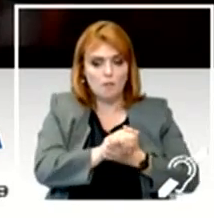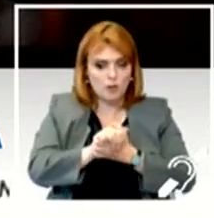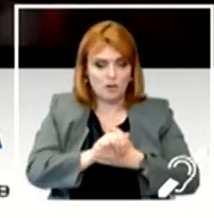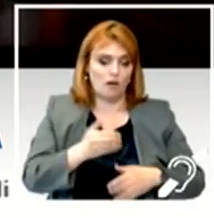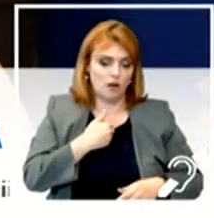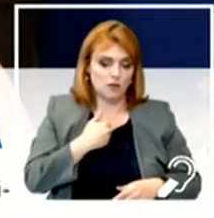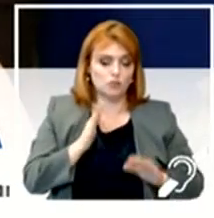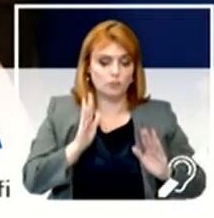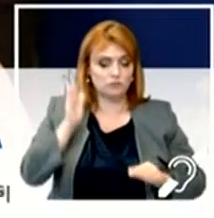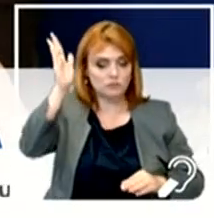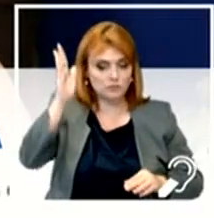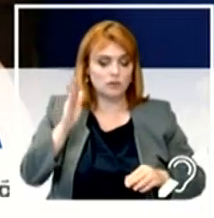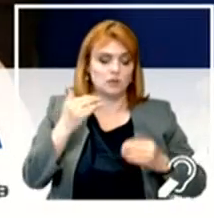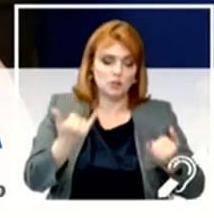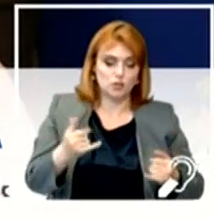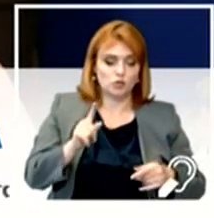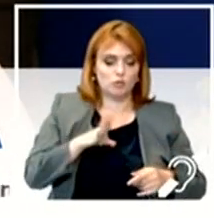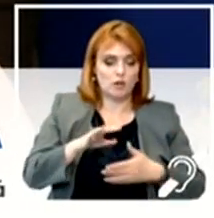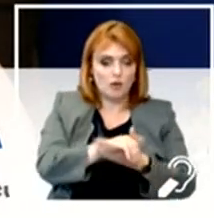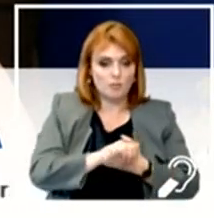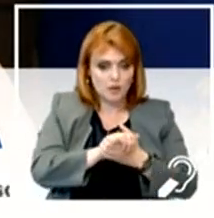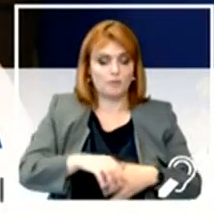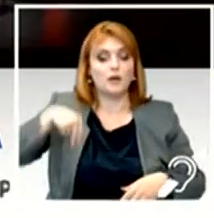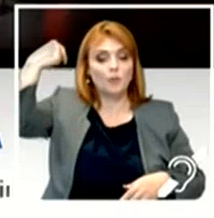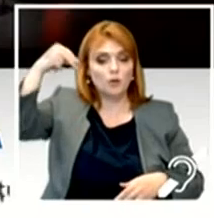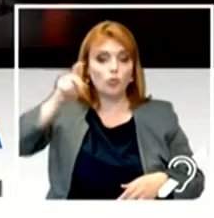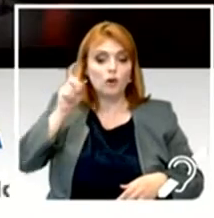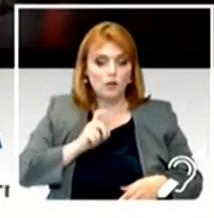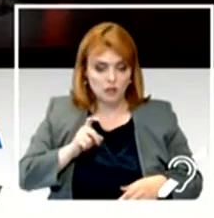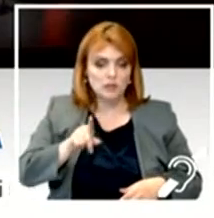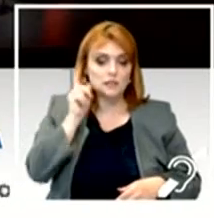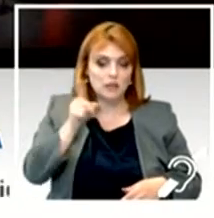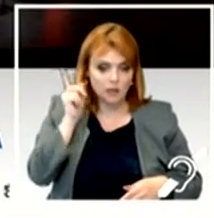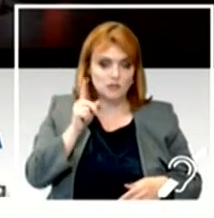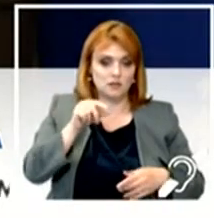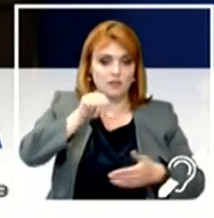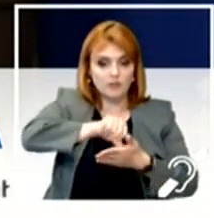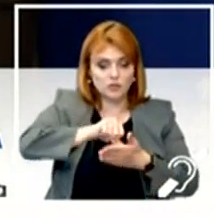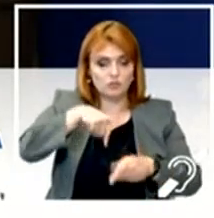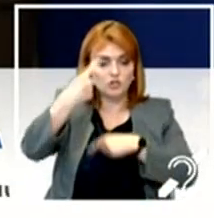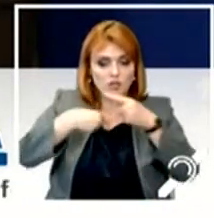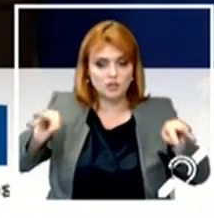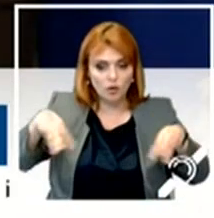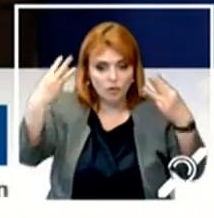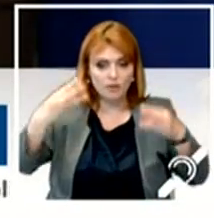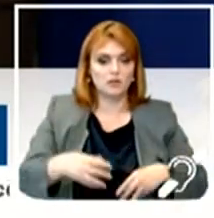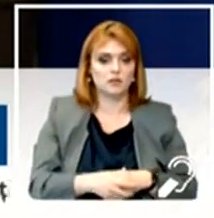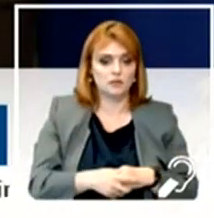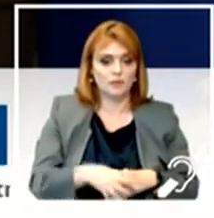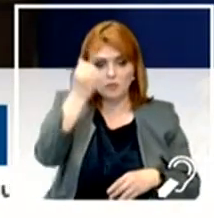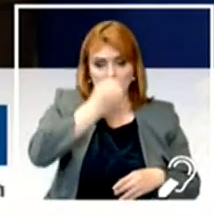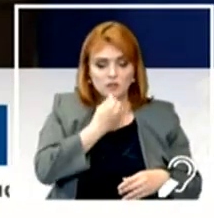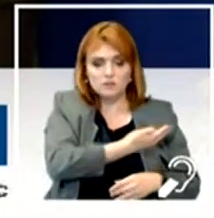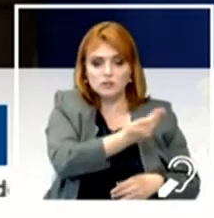Ucrainei, Volodymyr Zelensky, a transmis un mesaj prin videoconferință, declarând că nu va fi pace fără justiție. And I thank everyone who